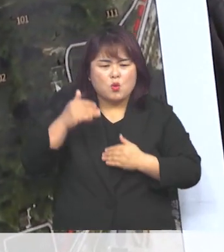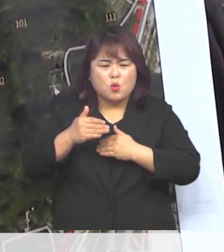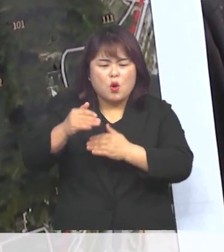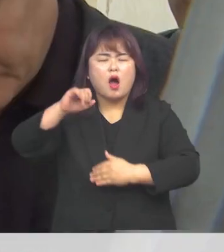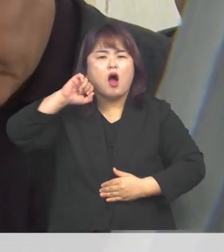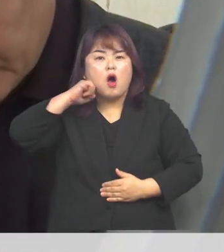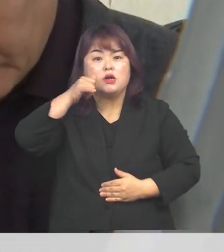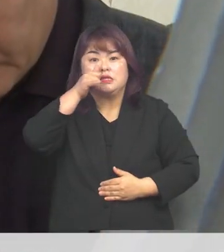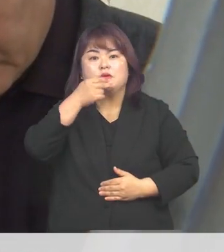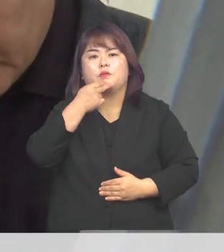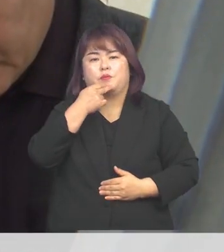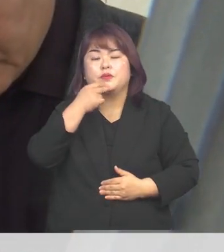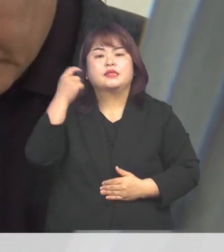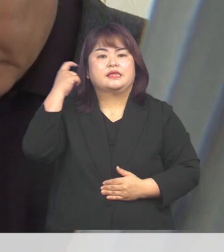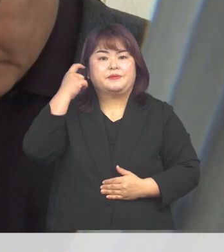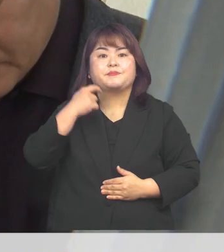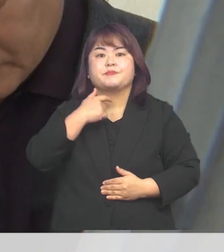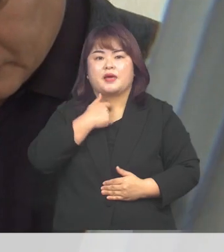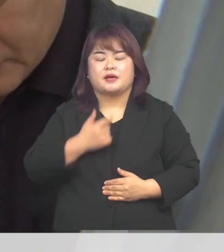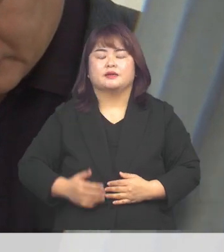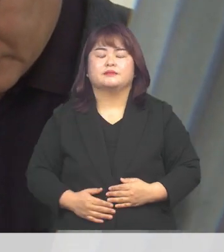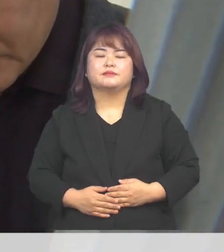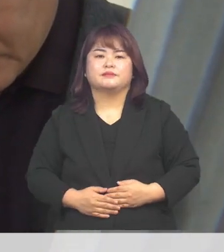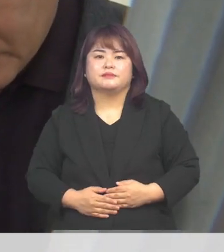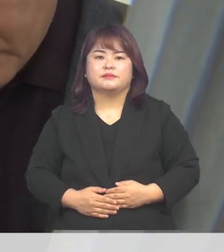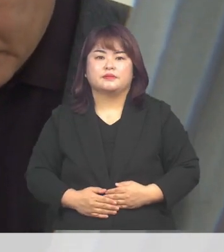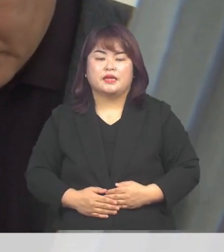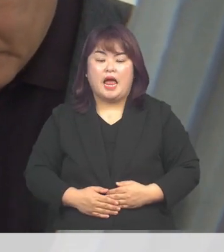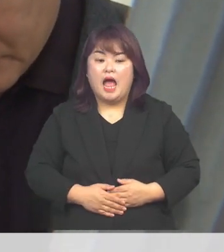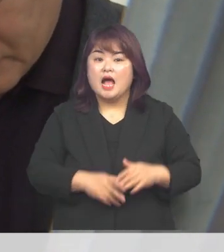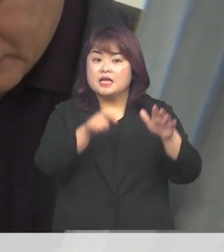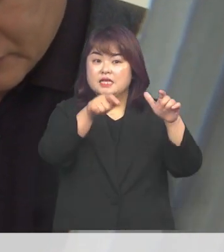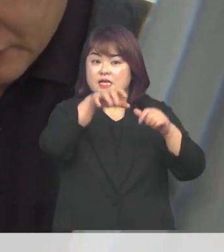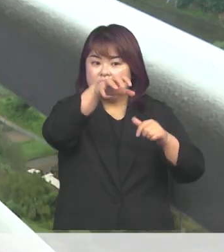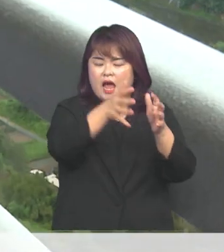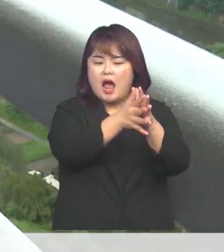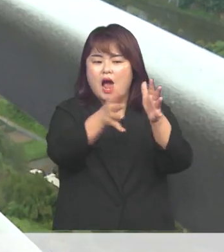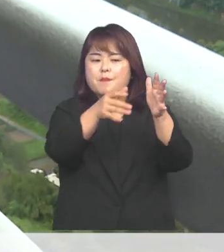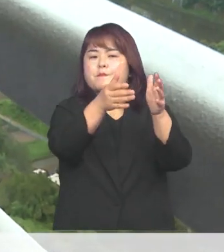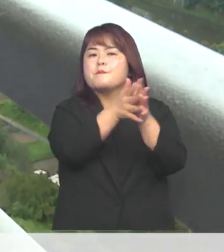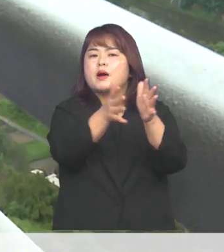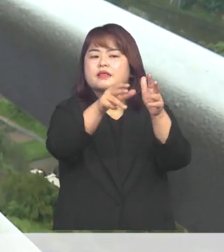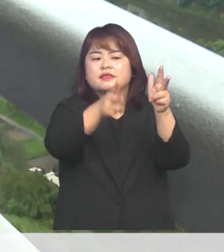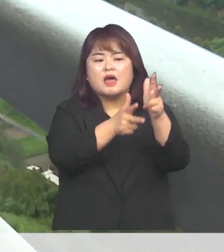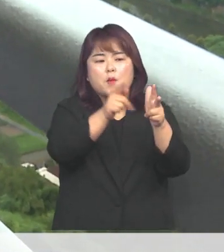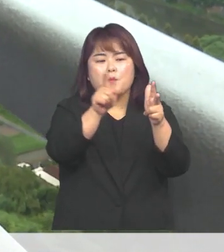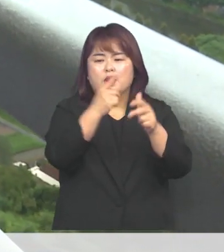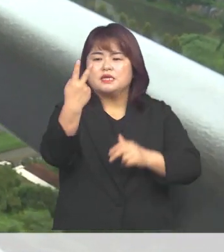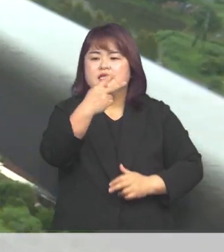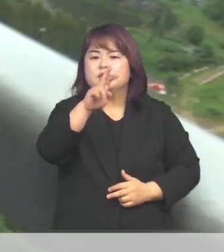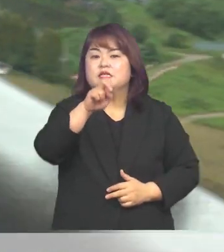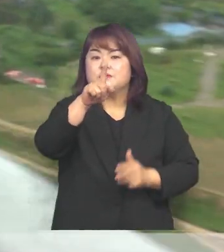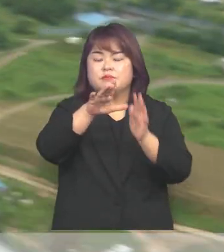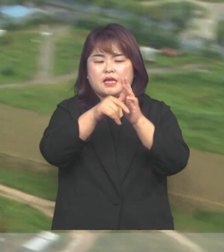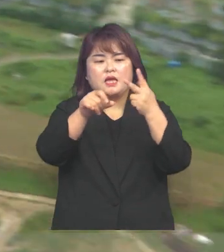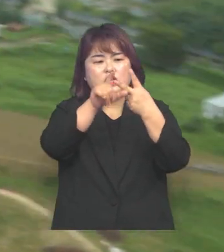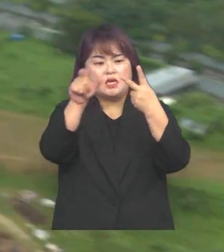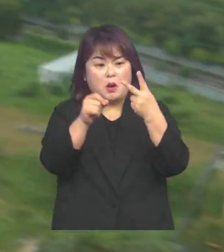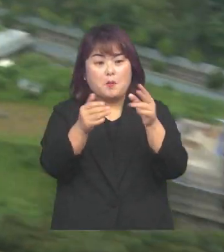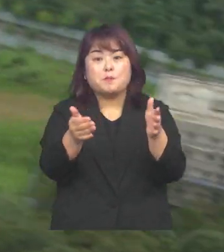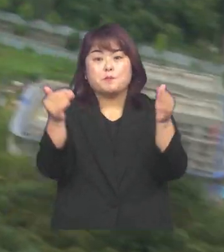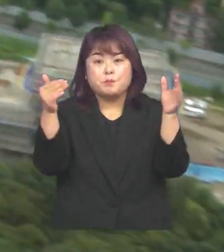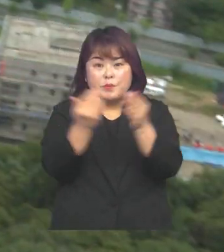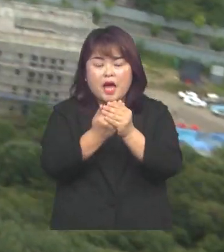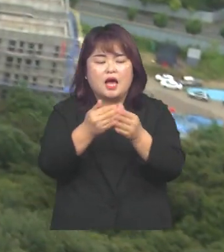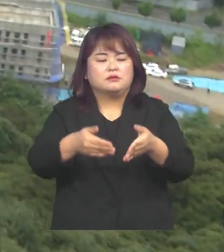어려움은 없는지 애로사항을 청취했습니다. 3가 2지구 민간 임대주택 사업은 지난 2021년 2월